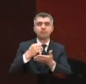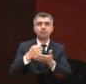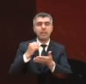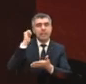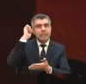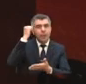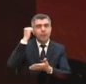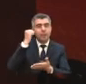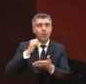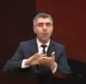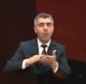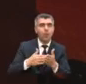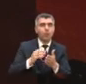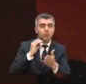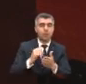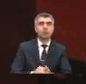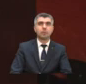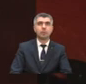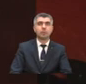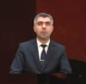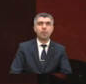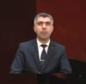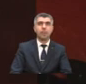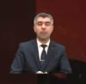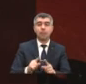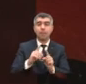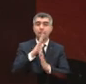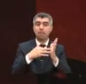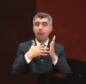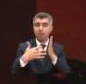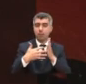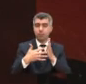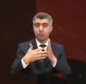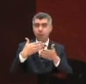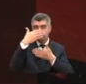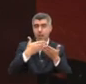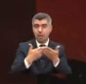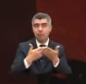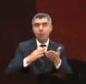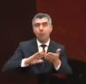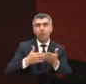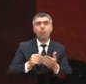محور استراتيجي اساسي بالنسبه لنا في المخطط الوطني. تمت بناء على